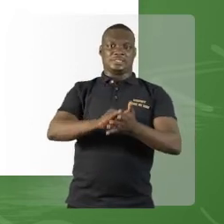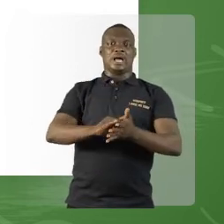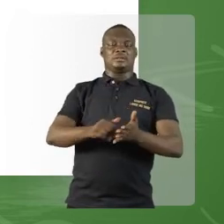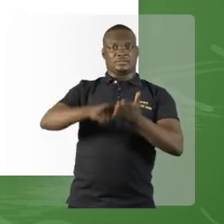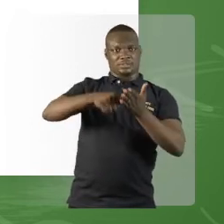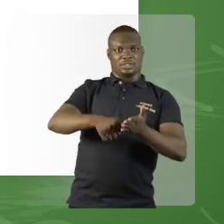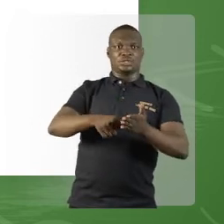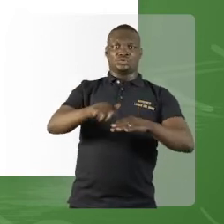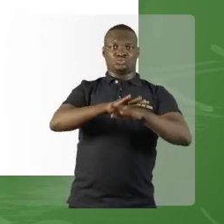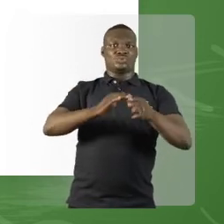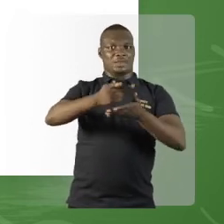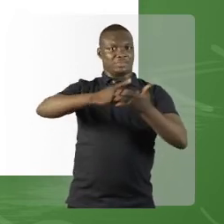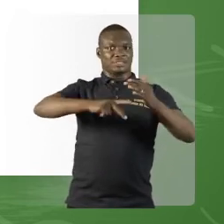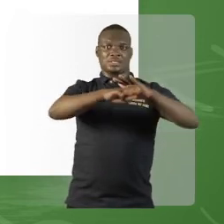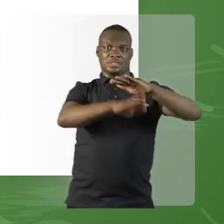partie MN.